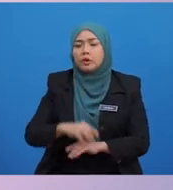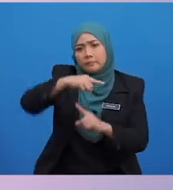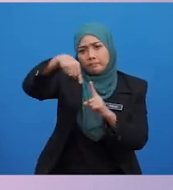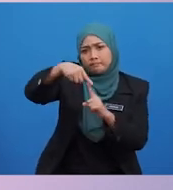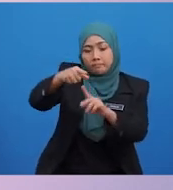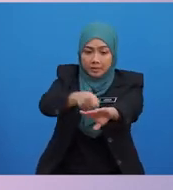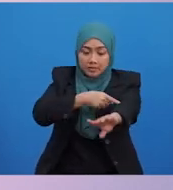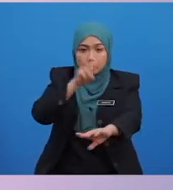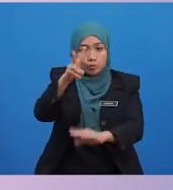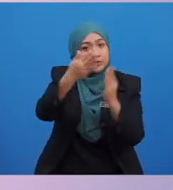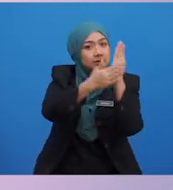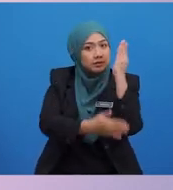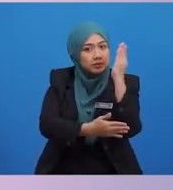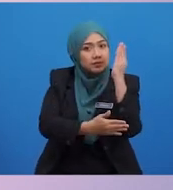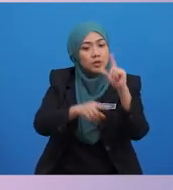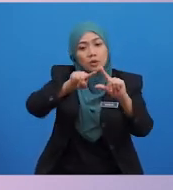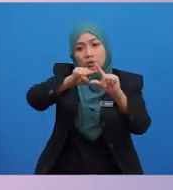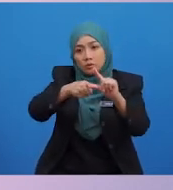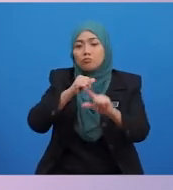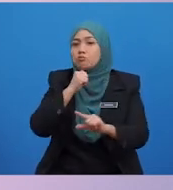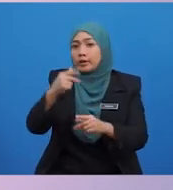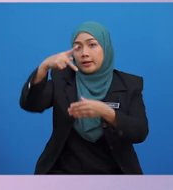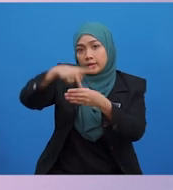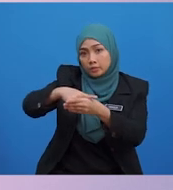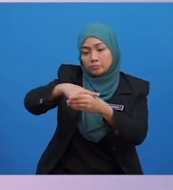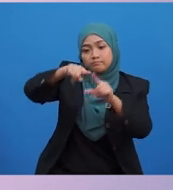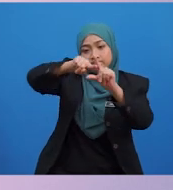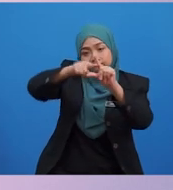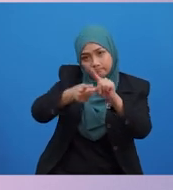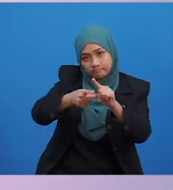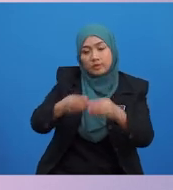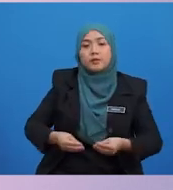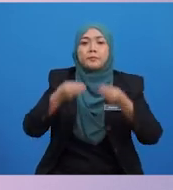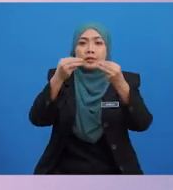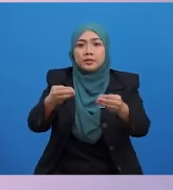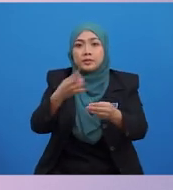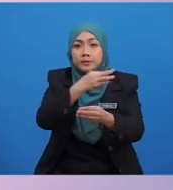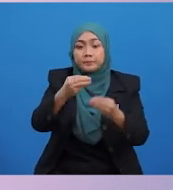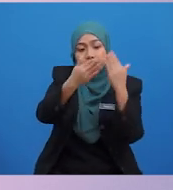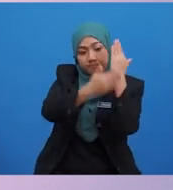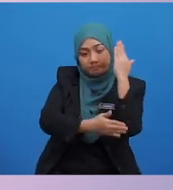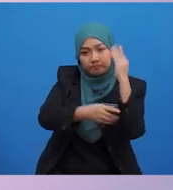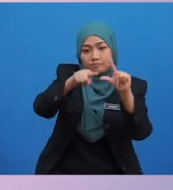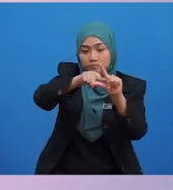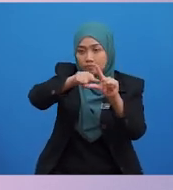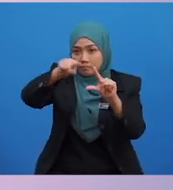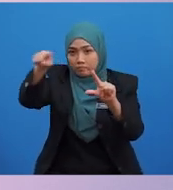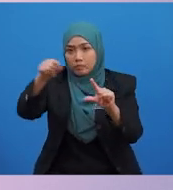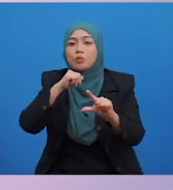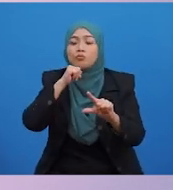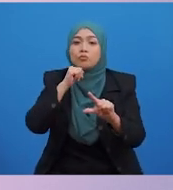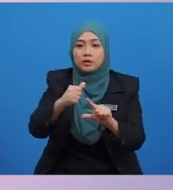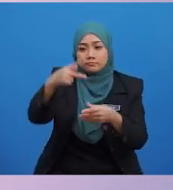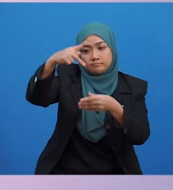panjang dua sisi dan satu sudut bukan kandung yang tirus diberi dan Sisi yang bertentangan dengan sudut bukan